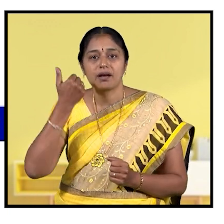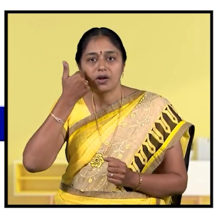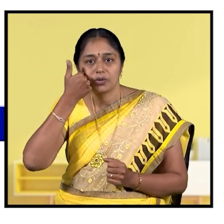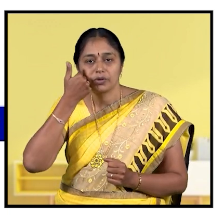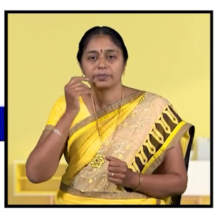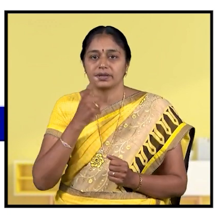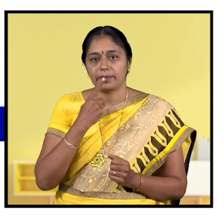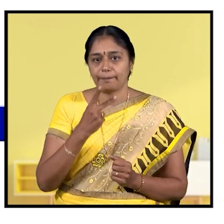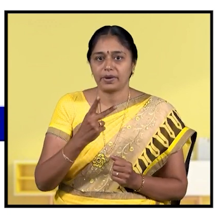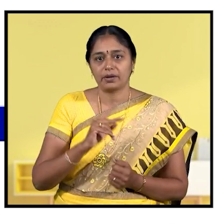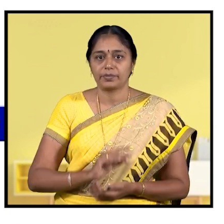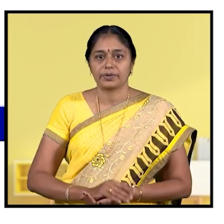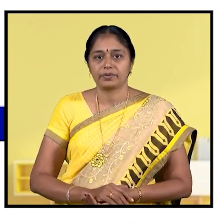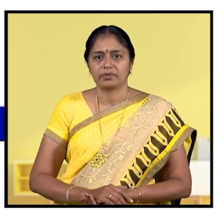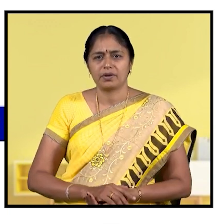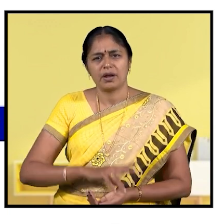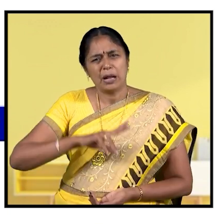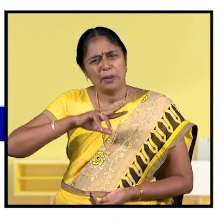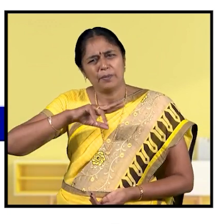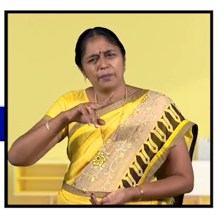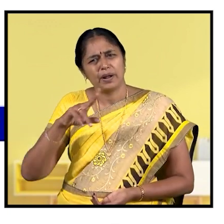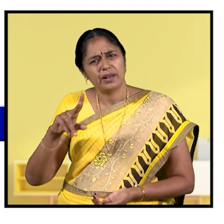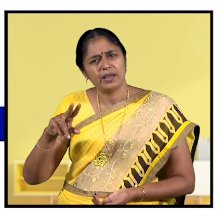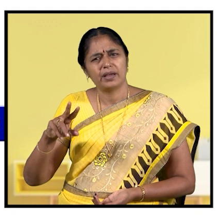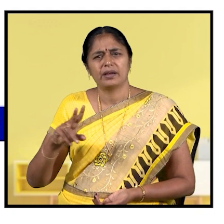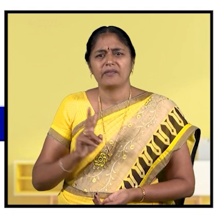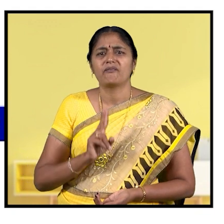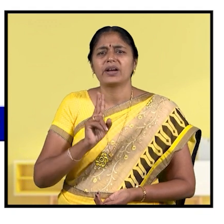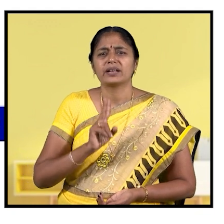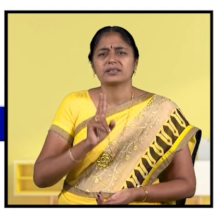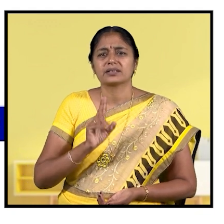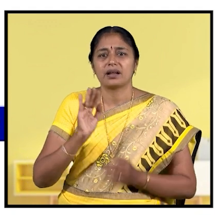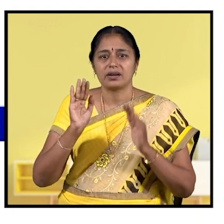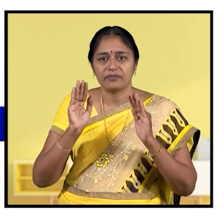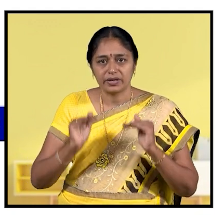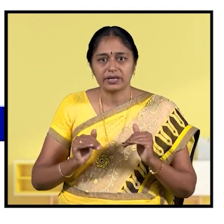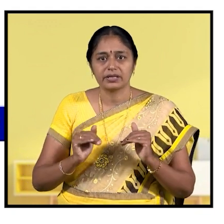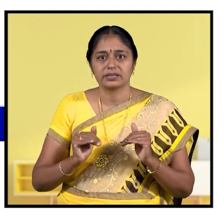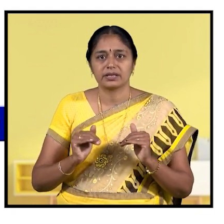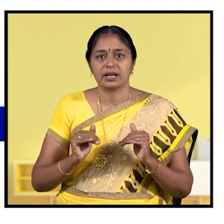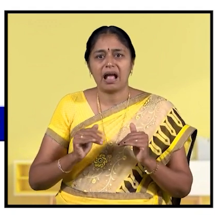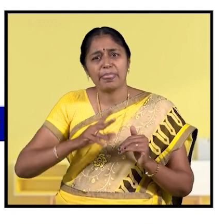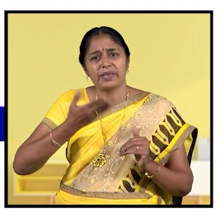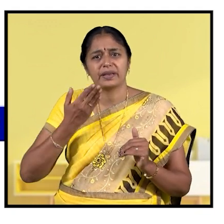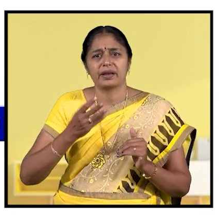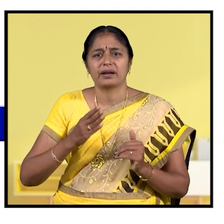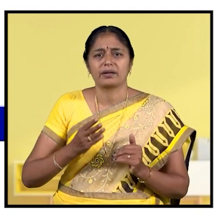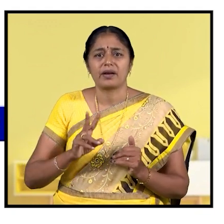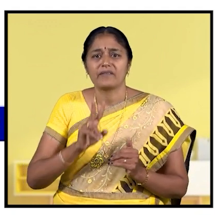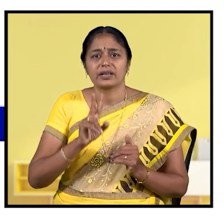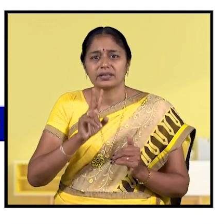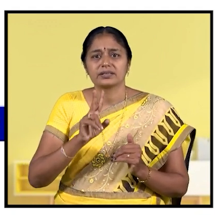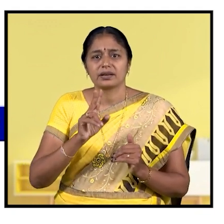போது பார்க்க போகிறோம். பல்வேறு எண்ணிக்கையிலான வைரஸ்களால் தொற்றக்கூடிய நோய் தான் பறவை காய்ச்சல். இந்த பறவை காய்ச்சல் எப்படி உண்டாகுது அப்படின்னு பார்த்தீங்கன்னா